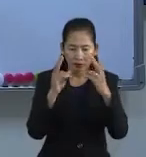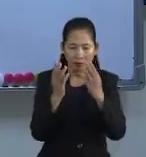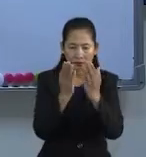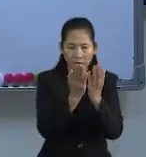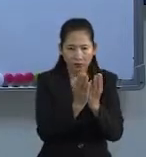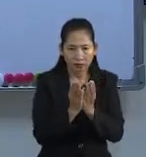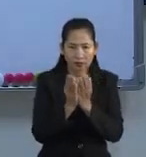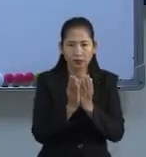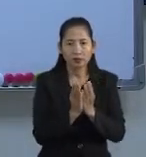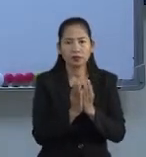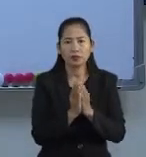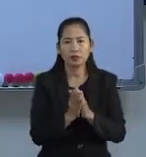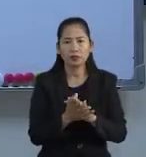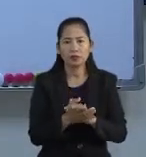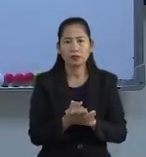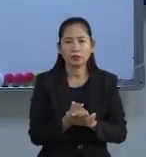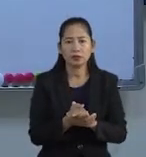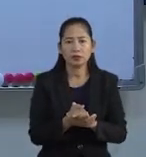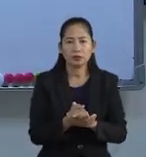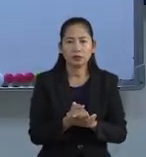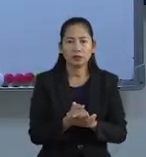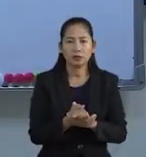mới